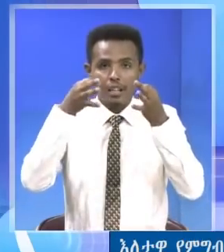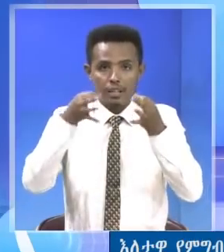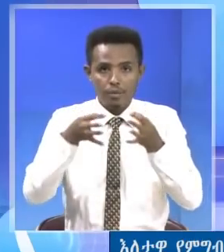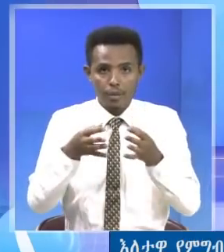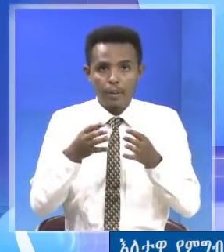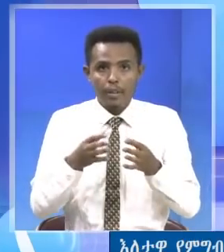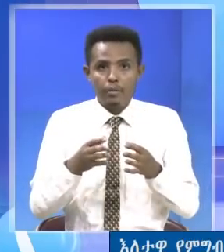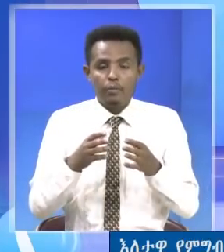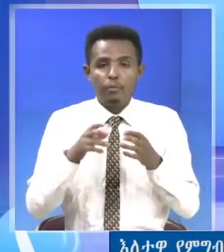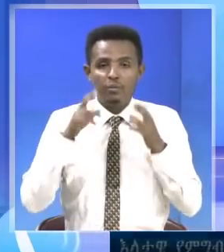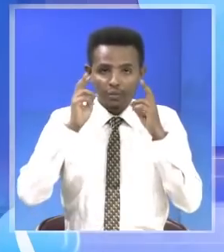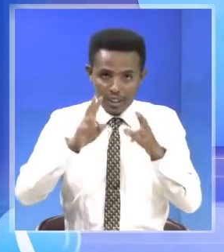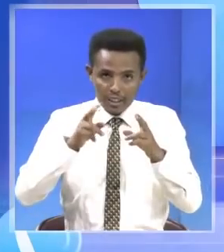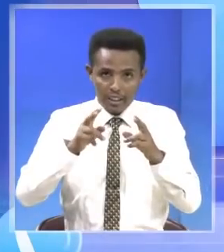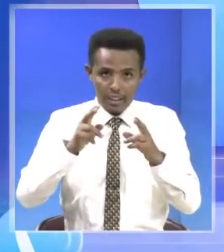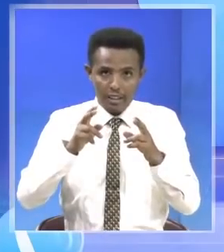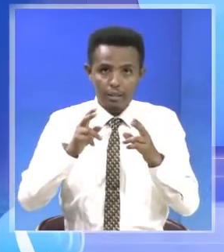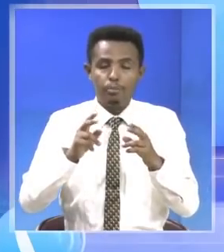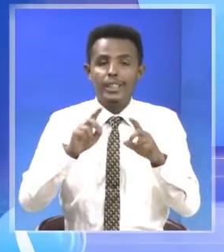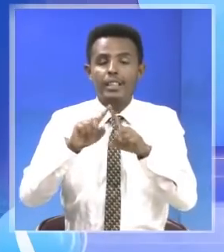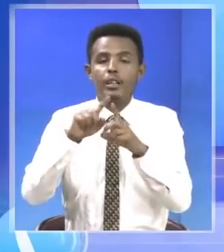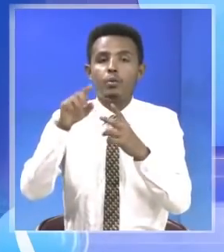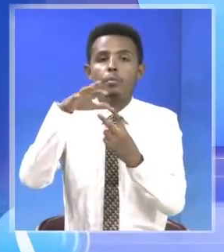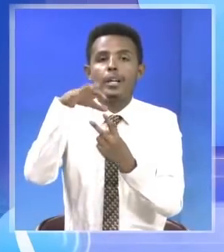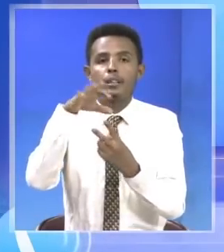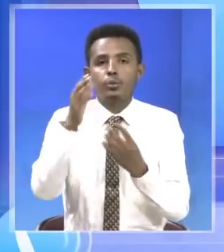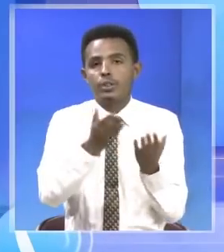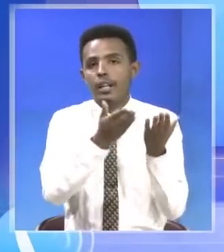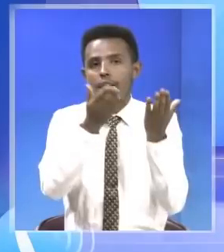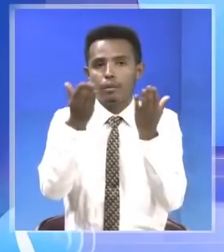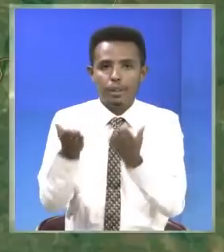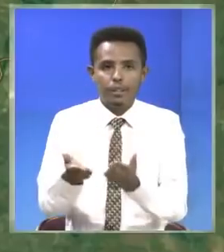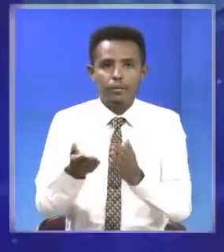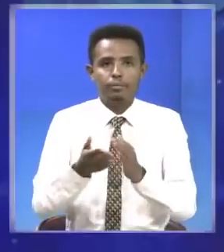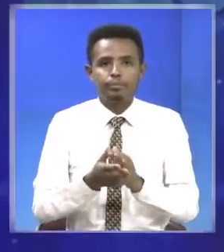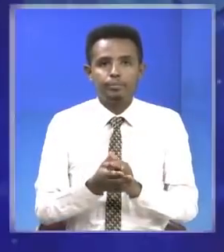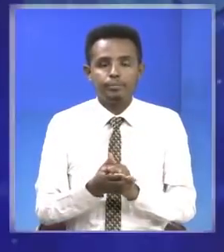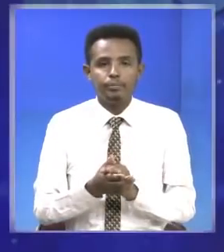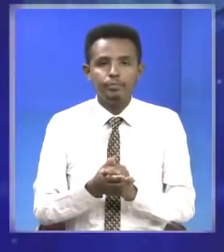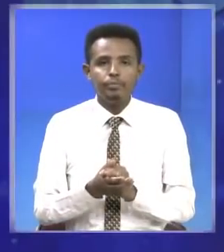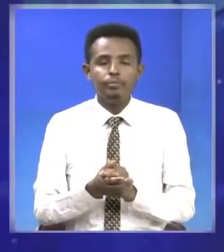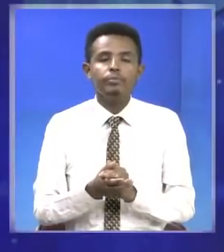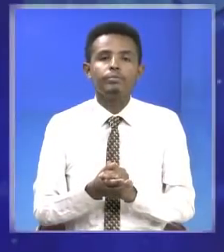ጥያቄ እንግዲህ ፈጥነን በተለያዩ አማራጮች እናቀርባለን።